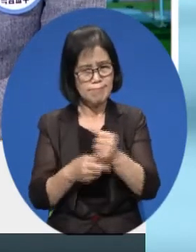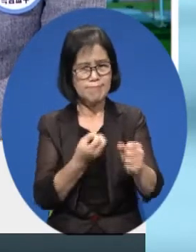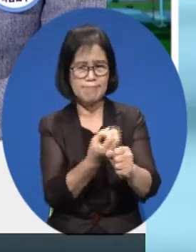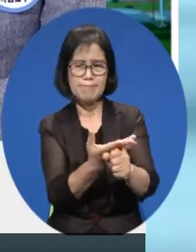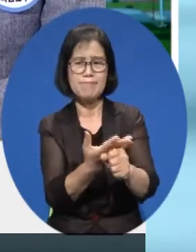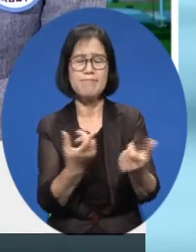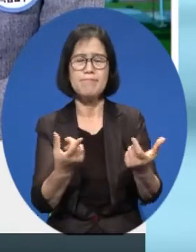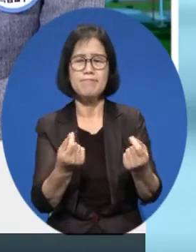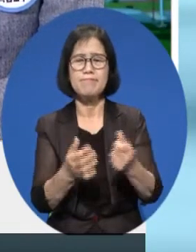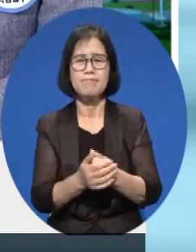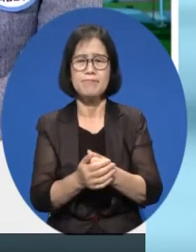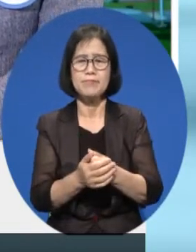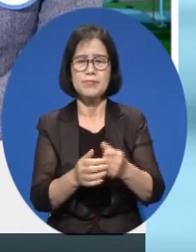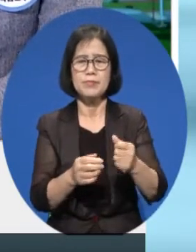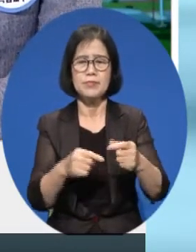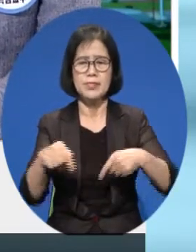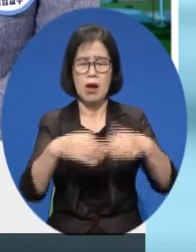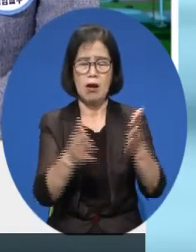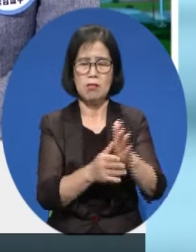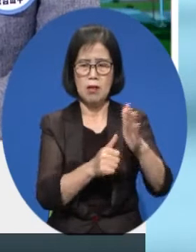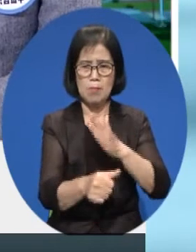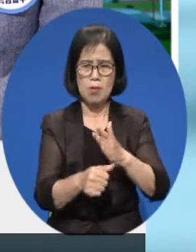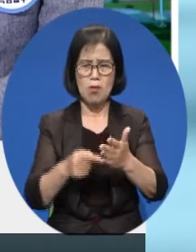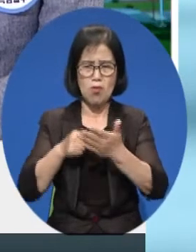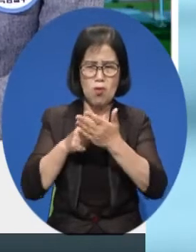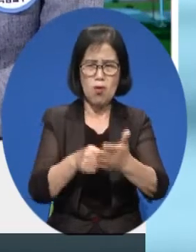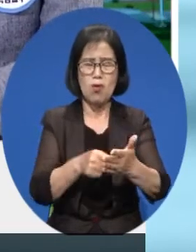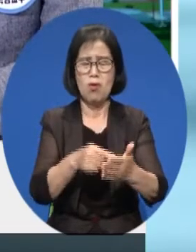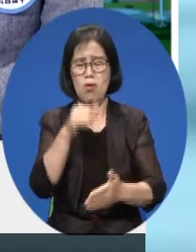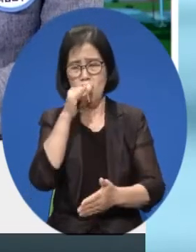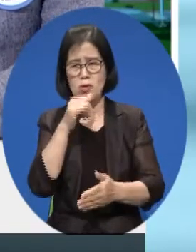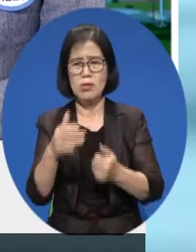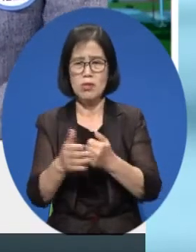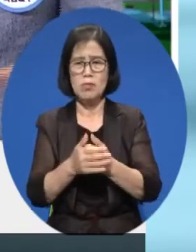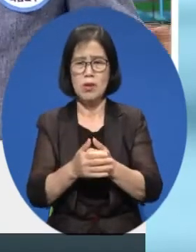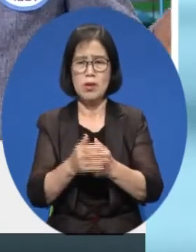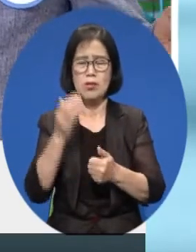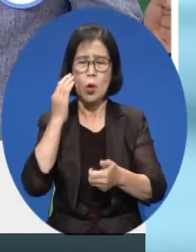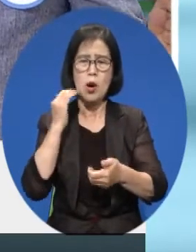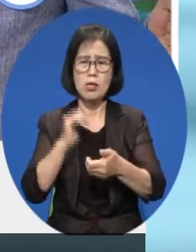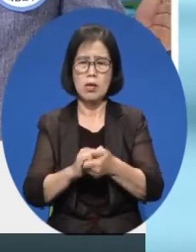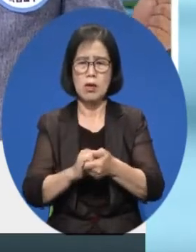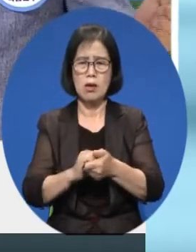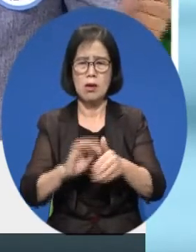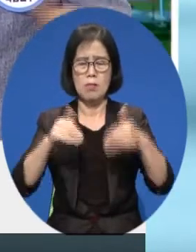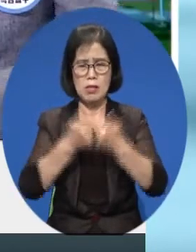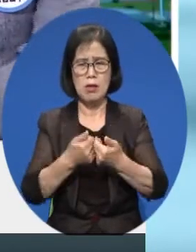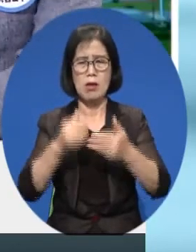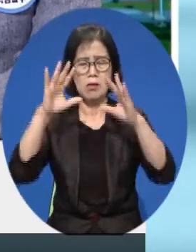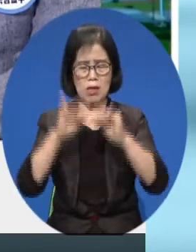아니냐. 왜냐하면 당대표가 워낙 강력하게 이거는 내가 처리할 거야 라고 하는 상황에서 이거는 반대, 뭐